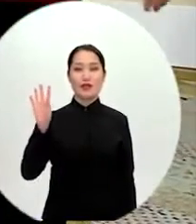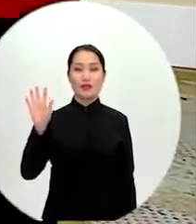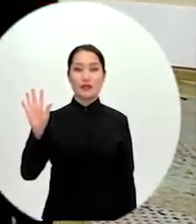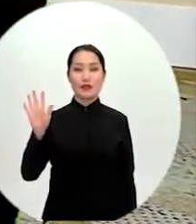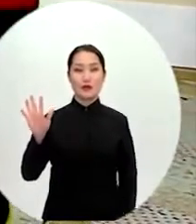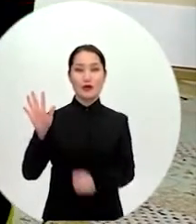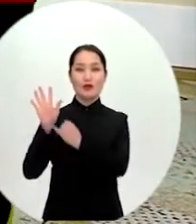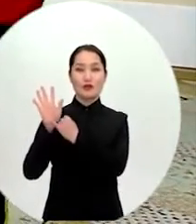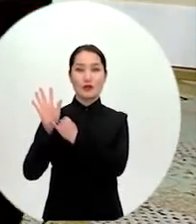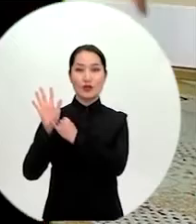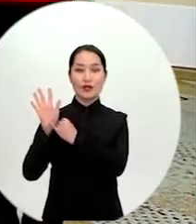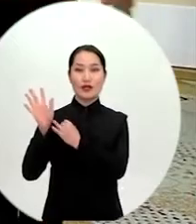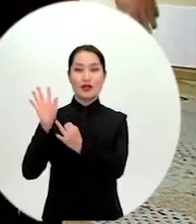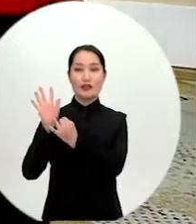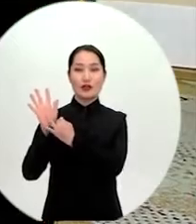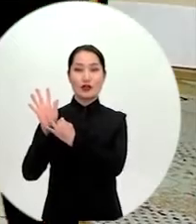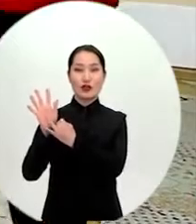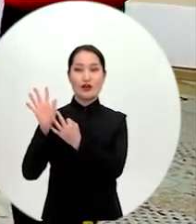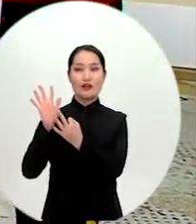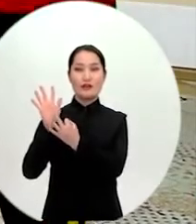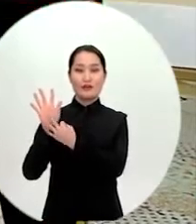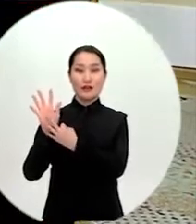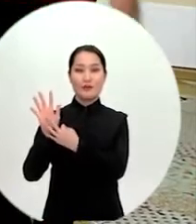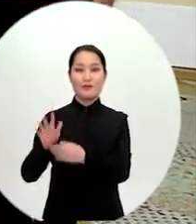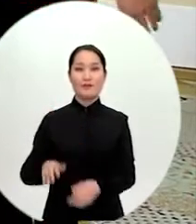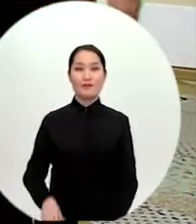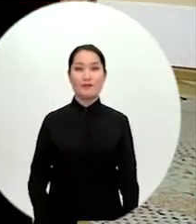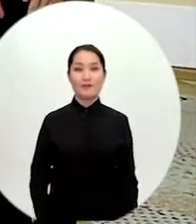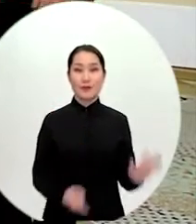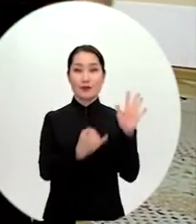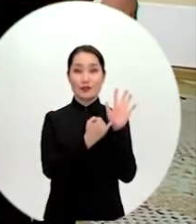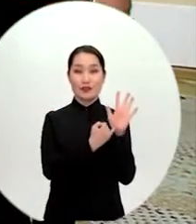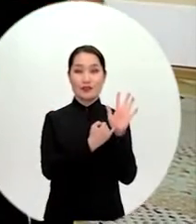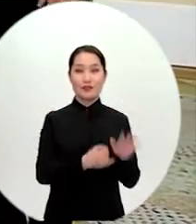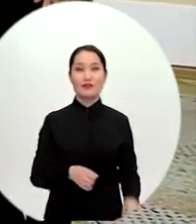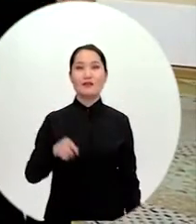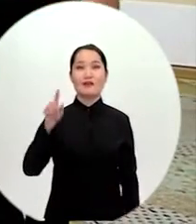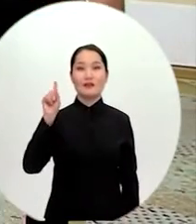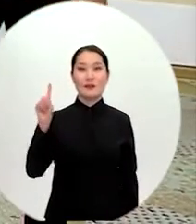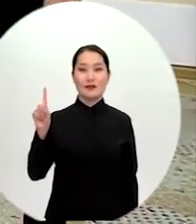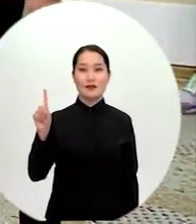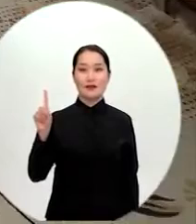4 5 6 7 8 6-р 8 дод дасгал